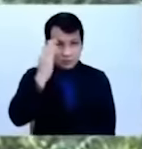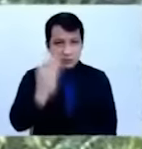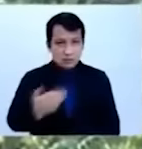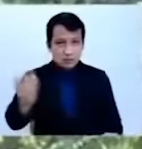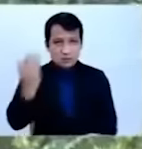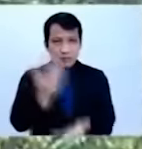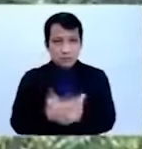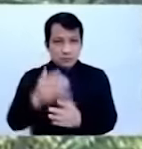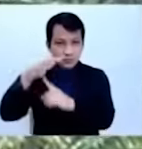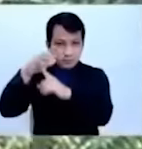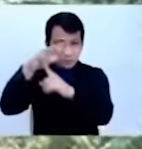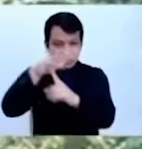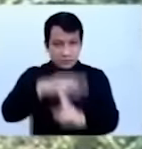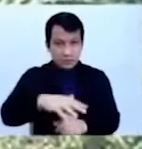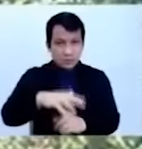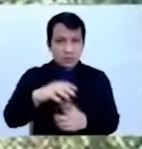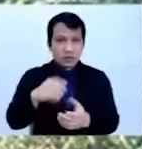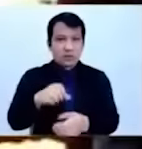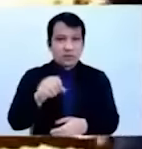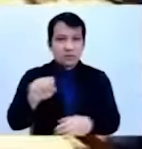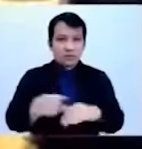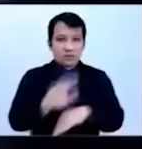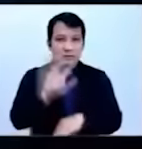kanina dito sa Socorro, Surigao del Norte.